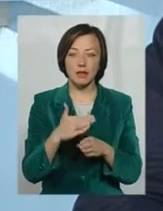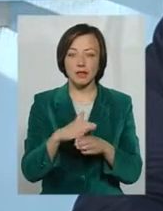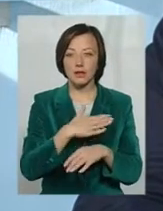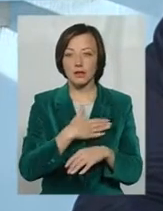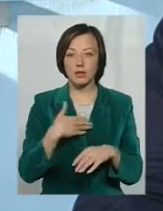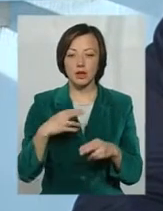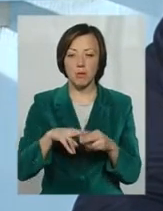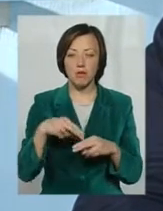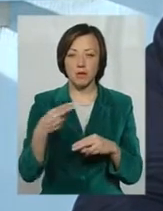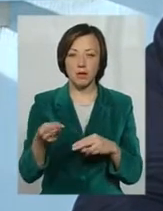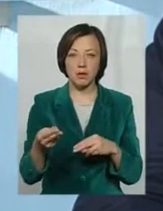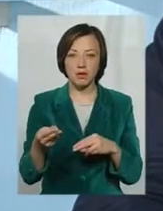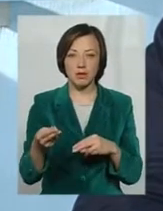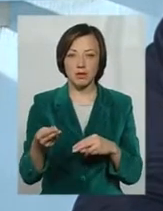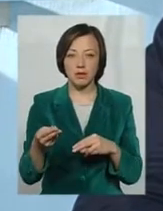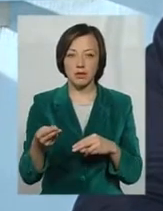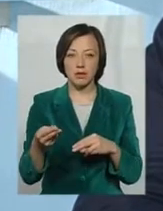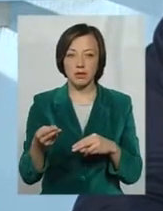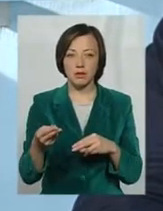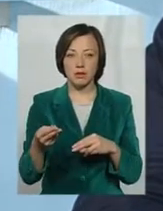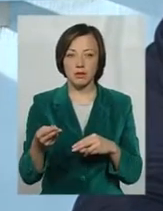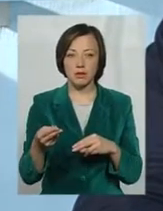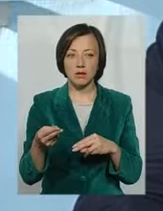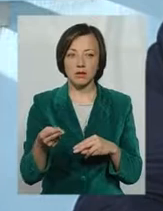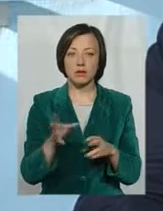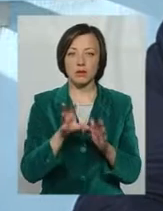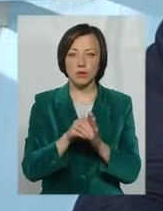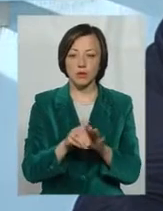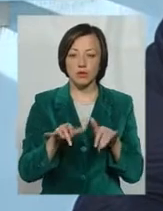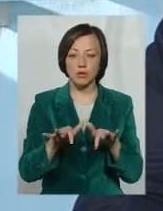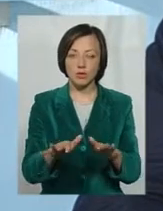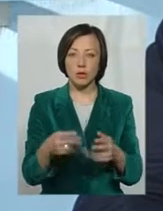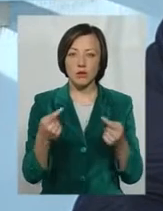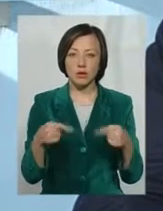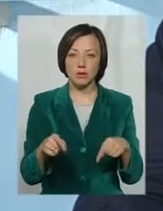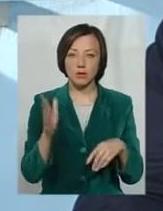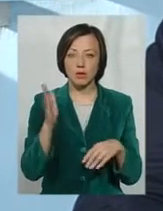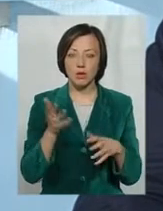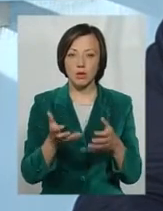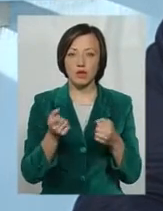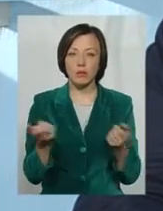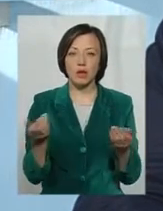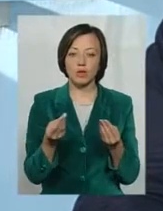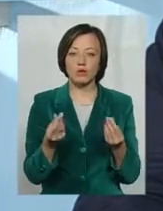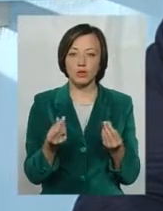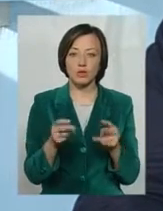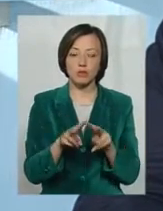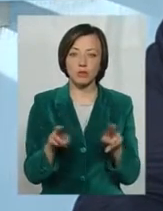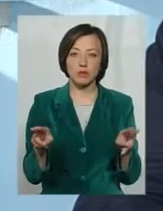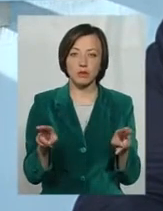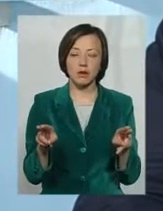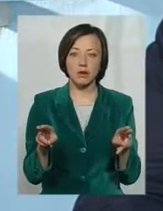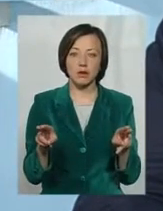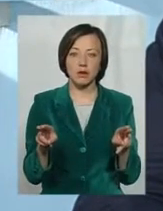їх повертати, вони заходили в процедури банкрутства, і перспективи отримання хоч якихось коштів з подібних компаній,